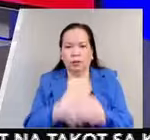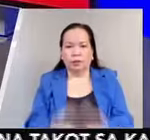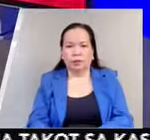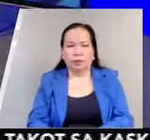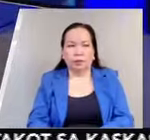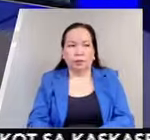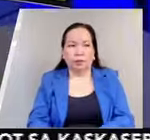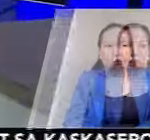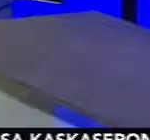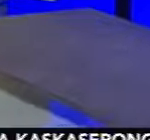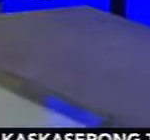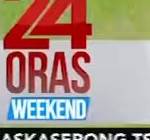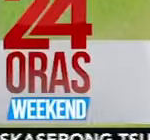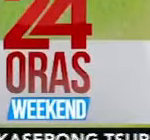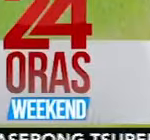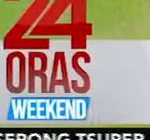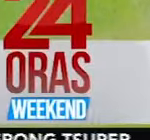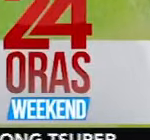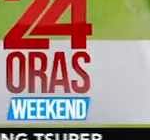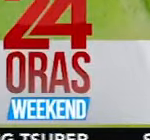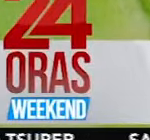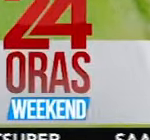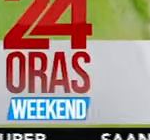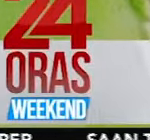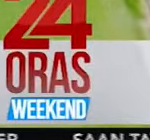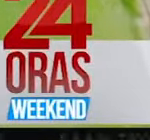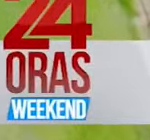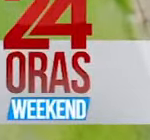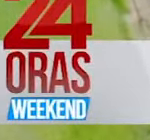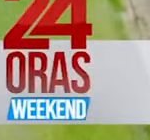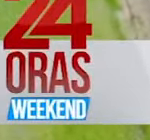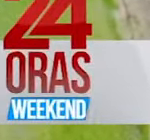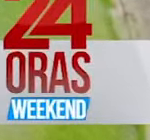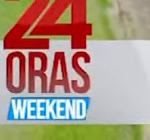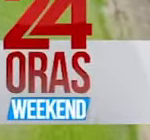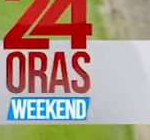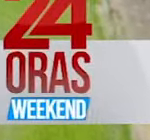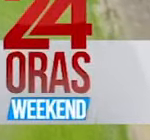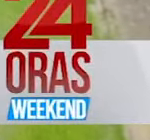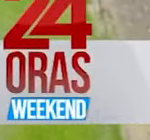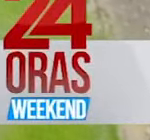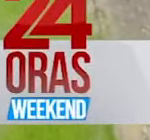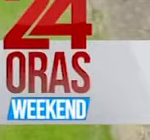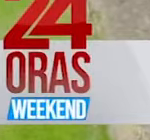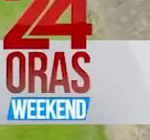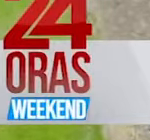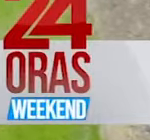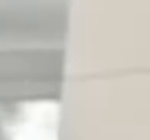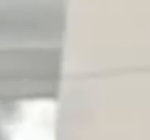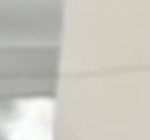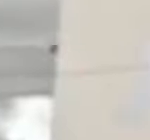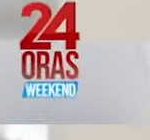Up next, ang dagdag kaalamang hatid ng corn maize sa Ilocos.